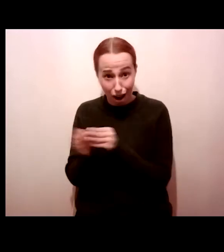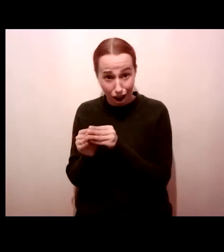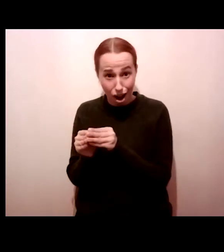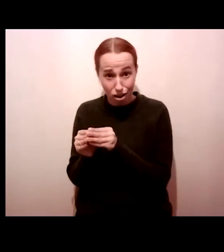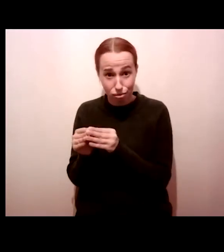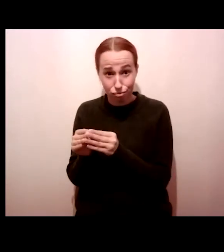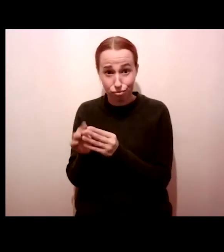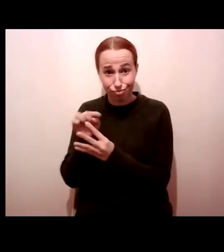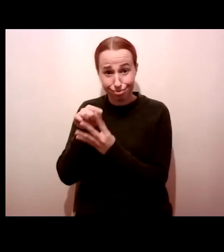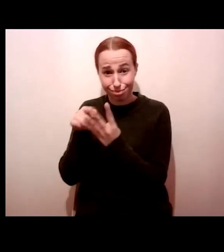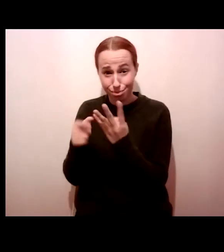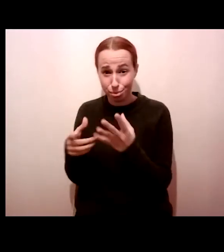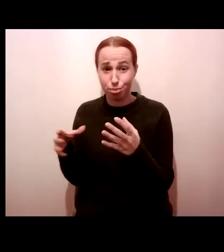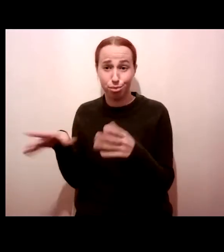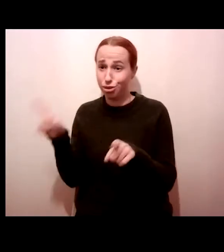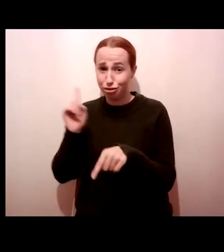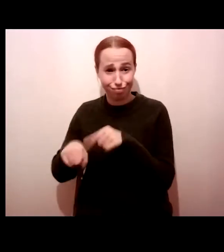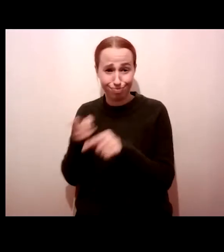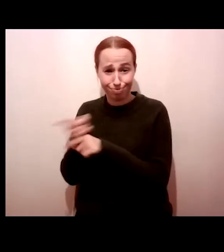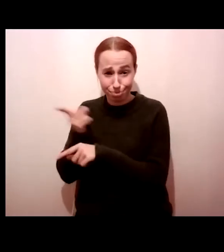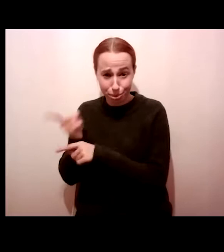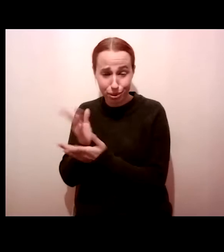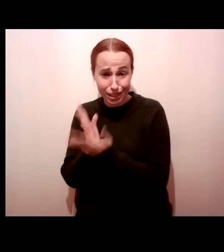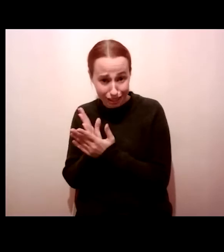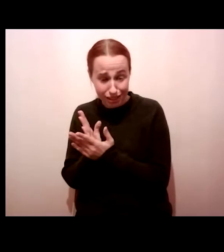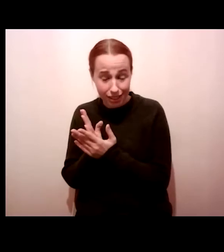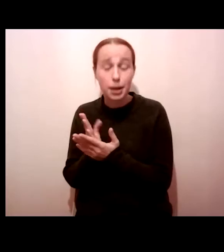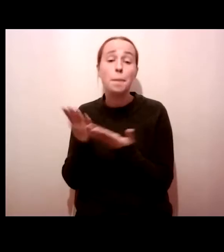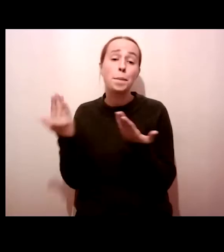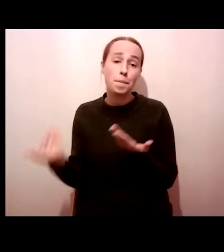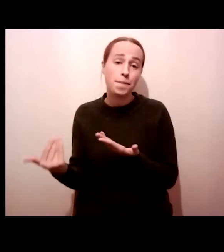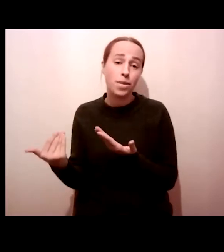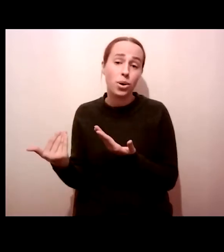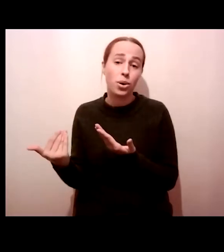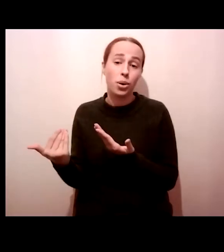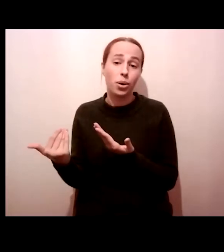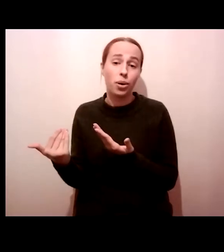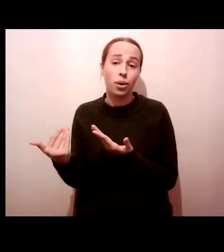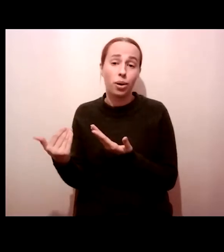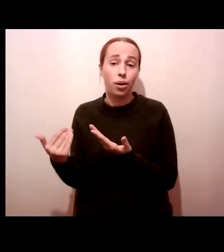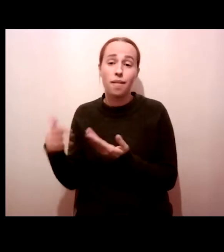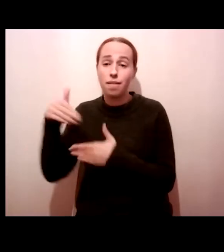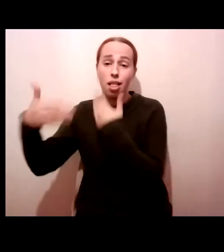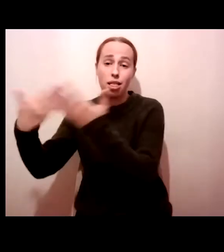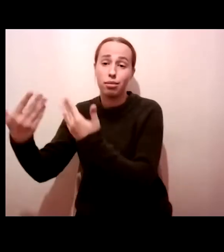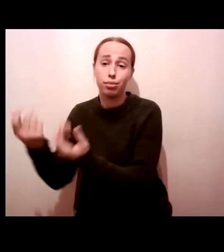tai yra iš tikrųjų labai sudėtingos pasekmės.